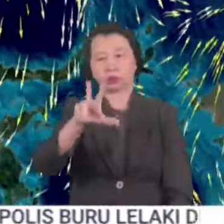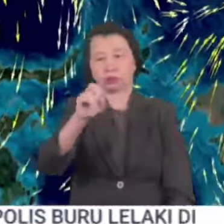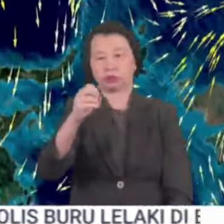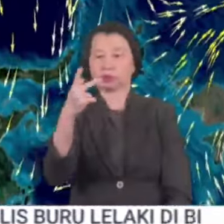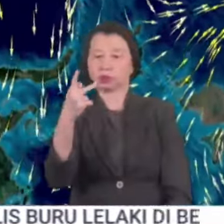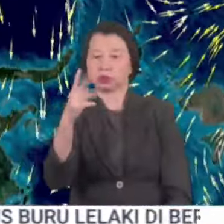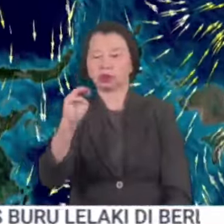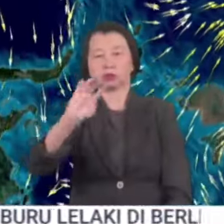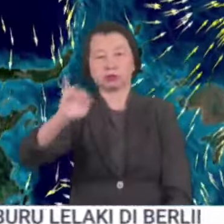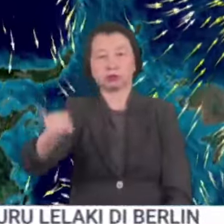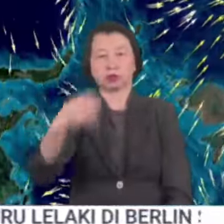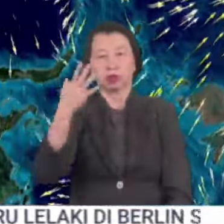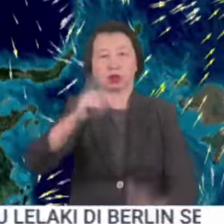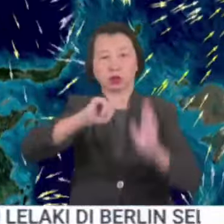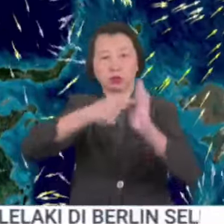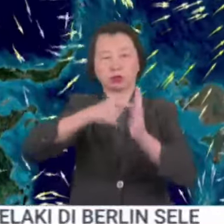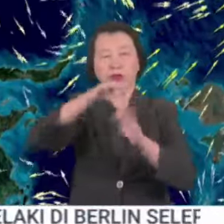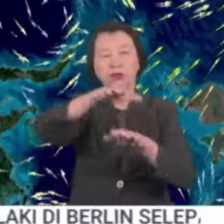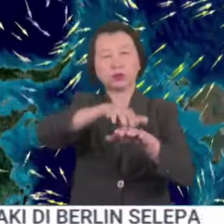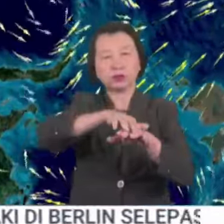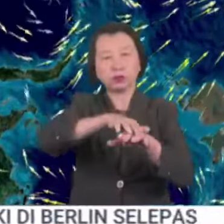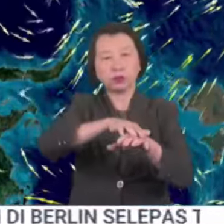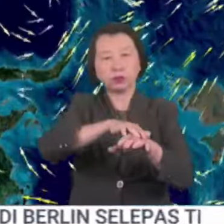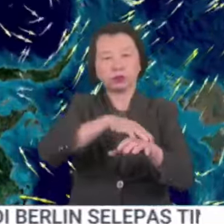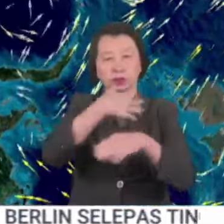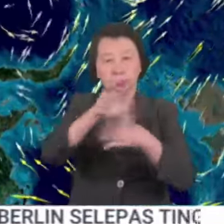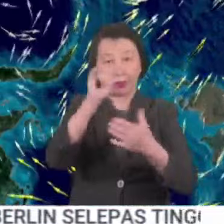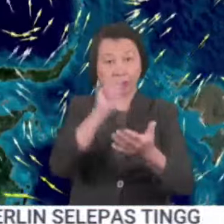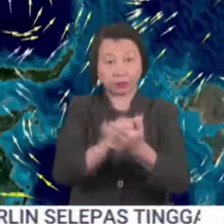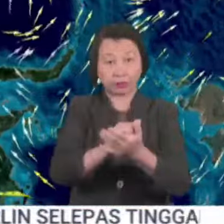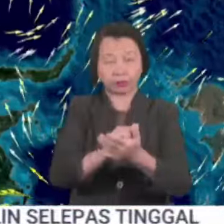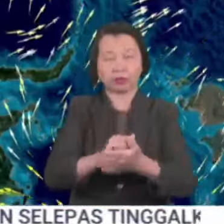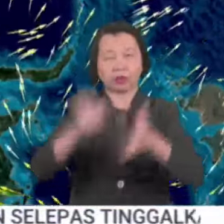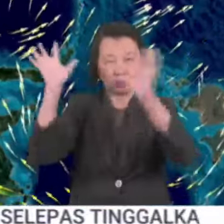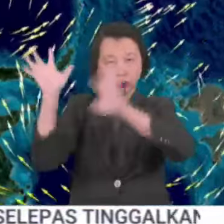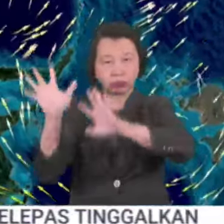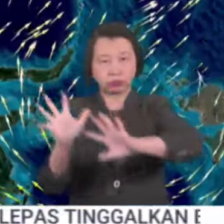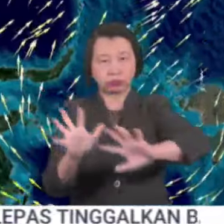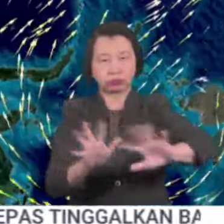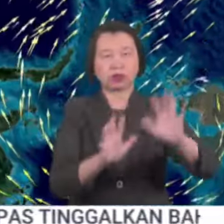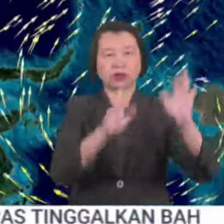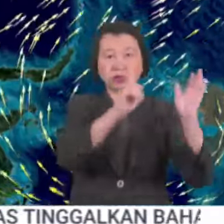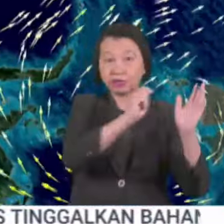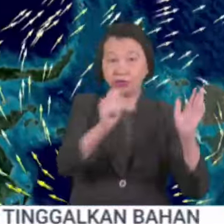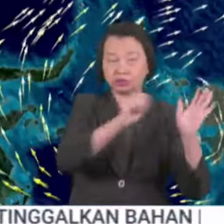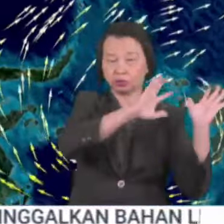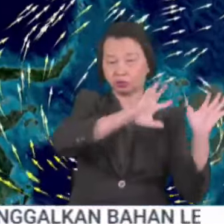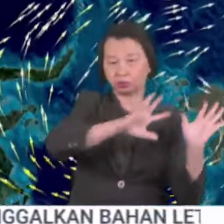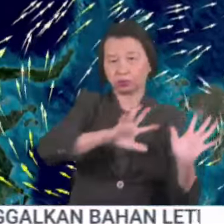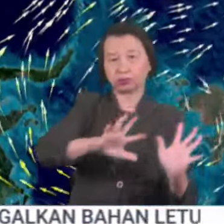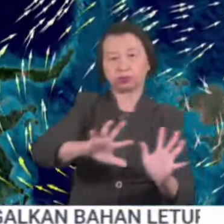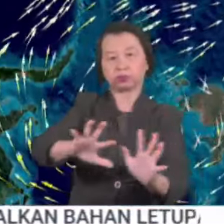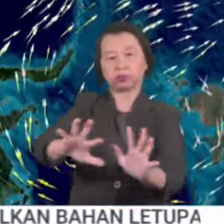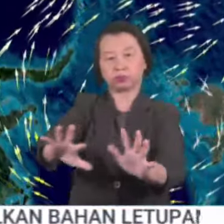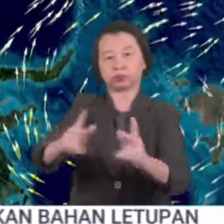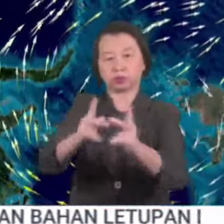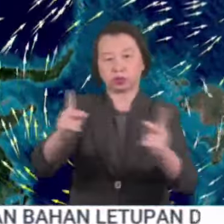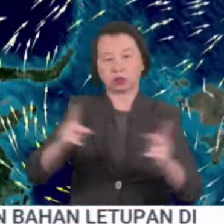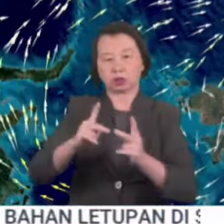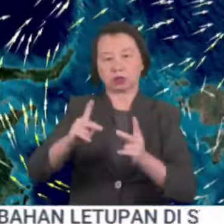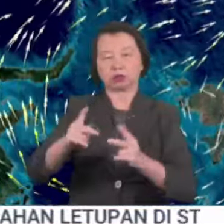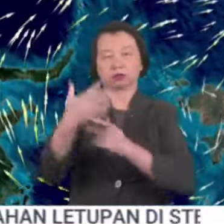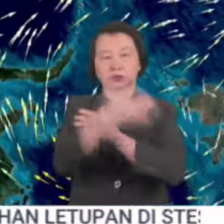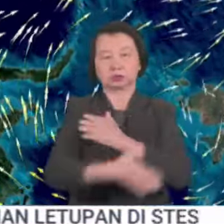30 km per jam dijangka akan mula melemah, dan selepas tempoh berkenaan angin daripada arah timur laut dijangka akan mula bertiup di kawasan